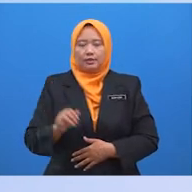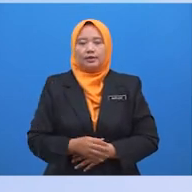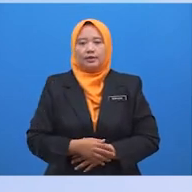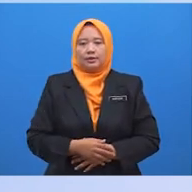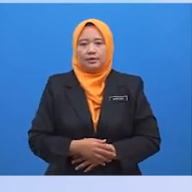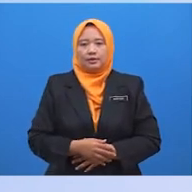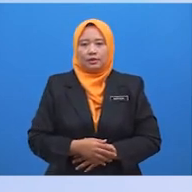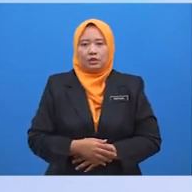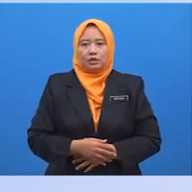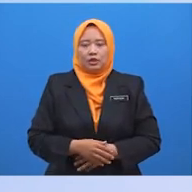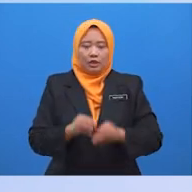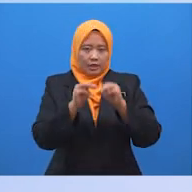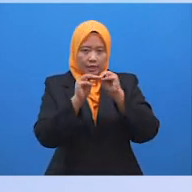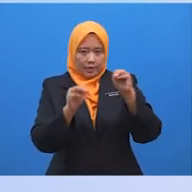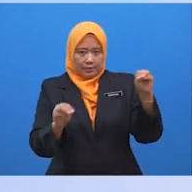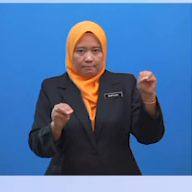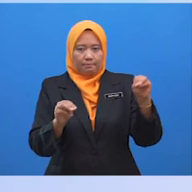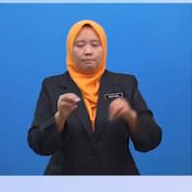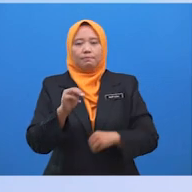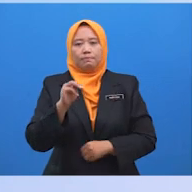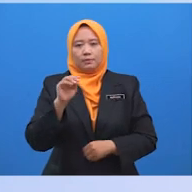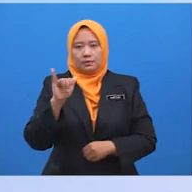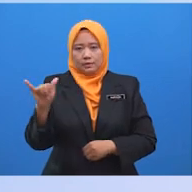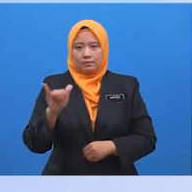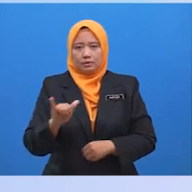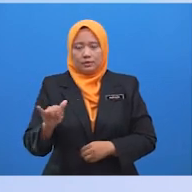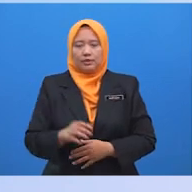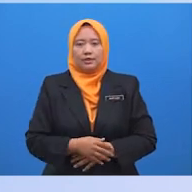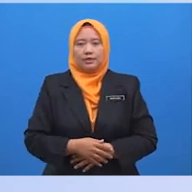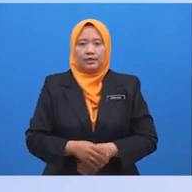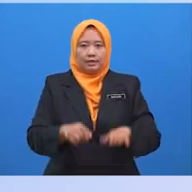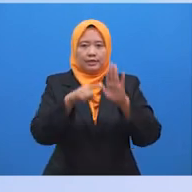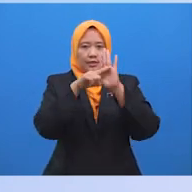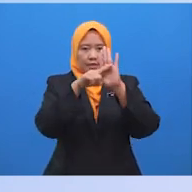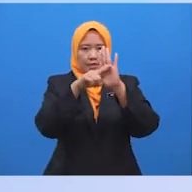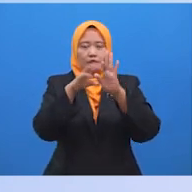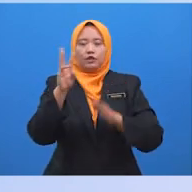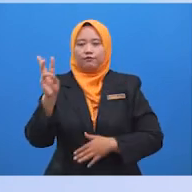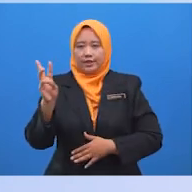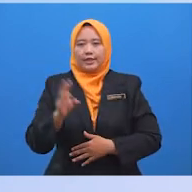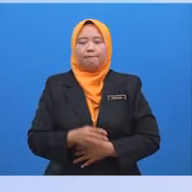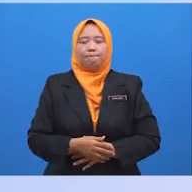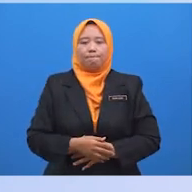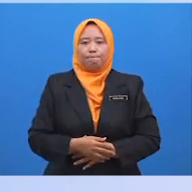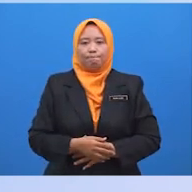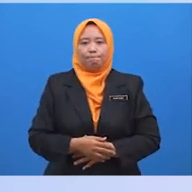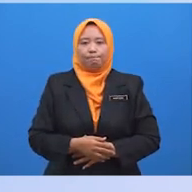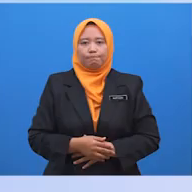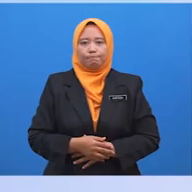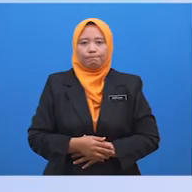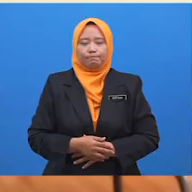negatif 1, menghasilkan jawapan akhir sama dengan negatif 6.